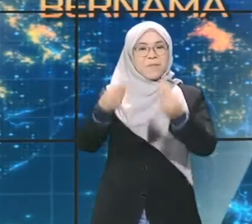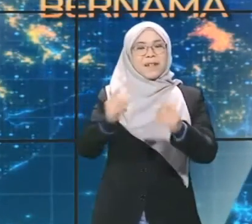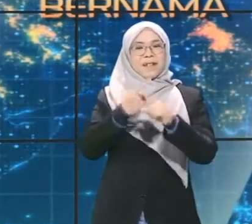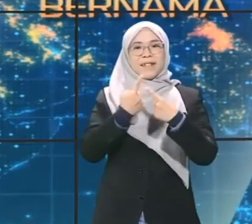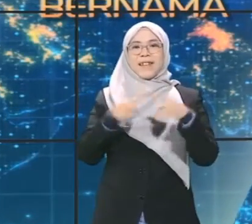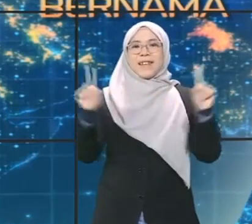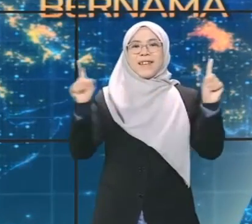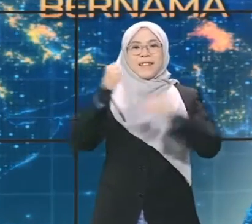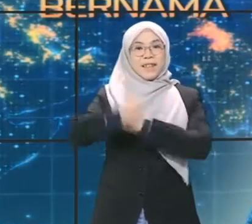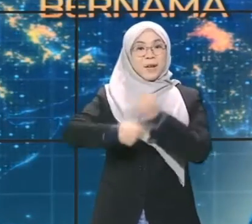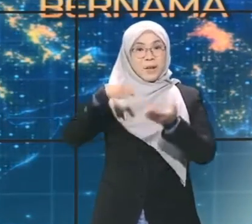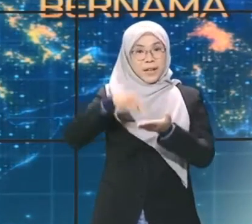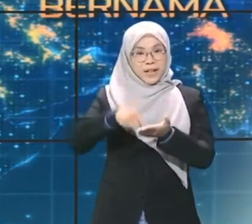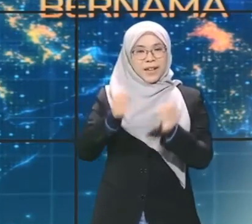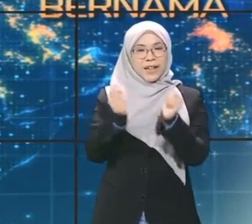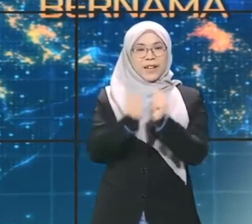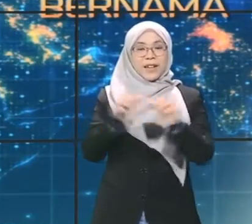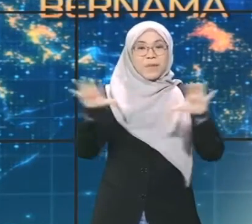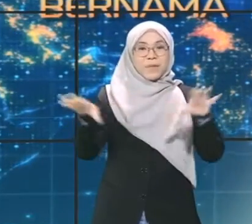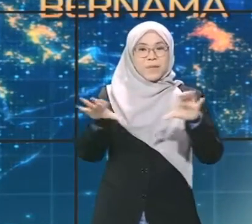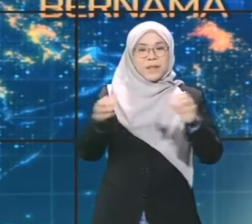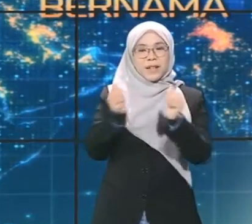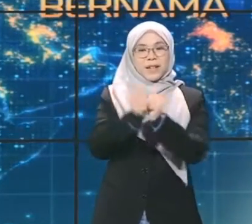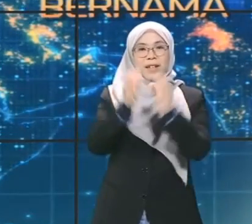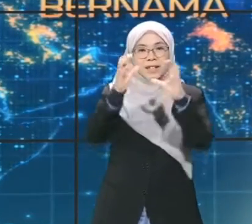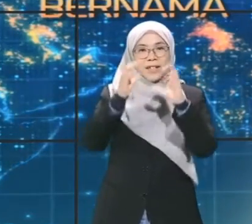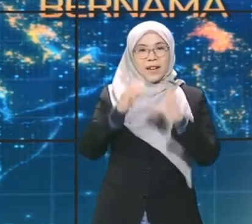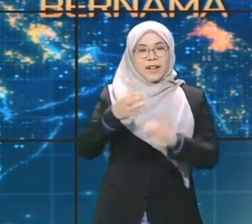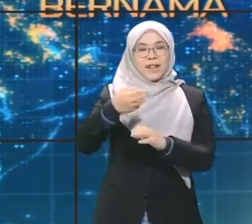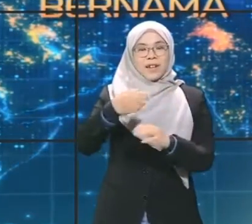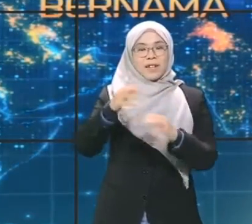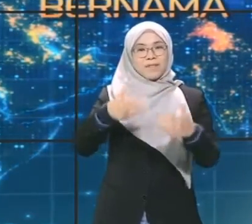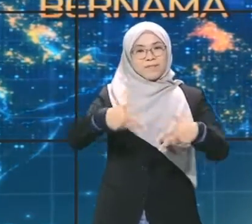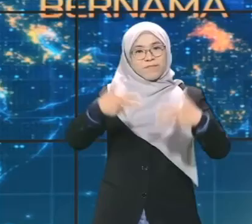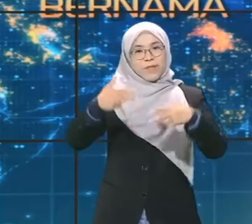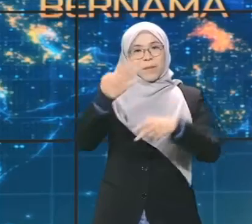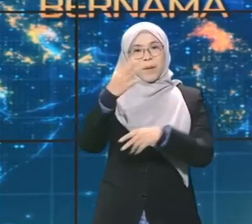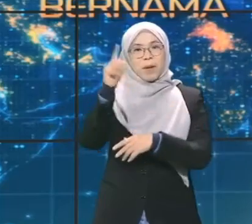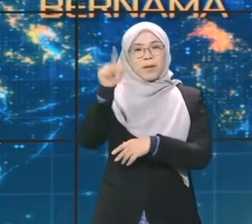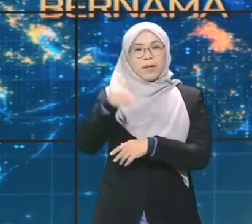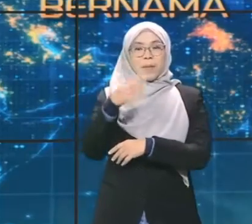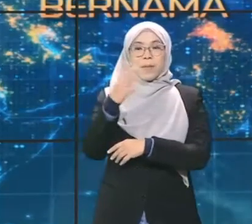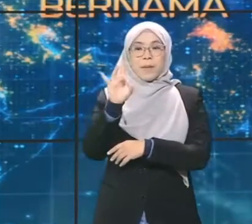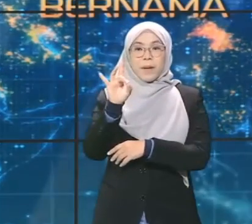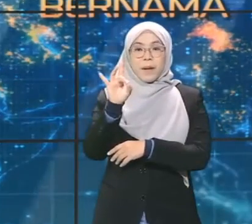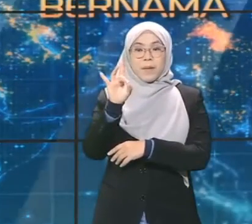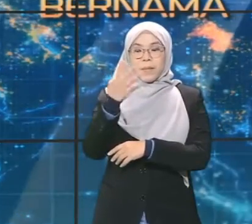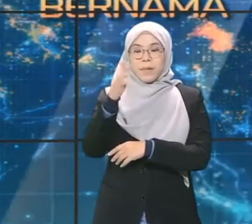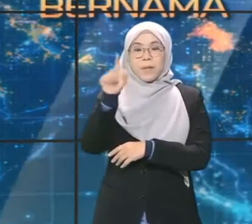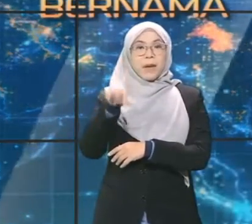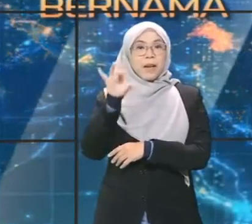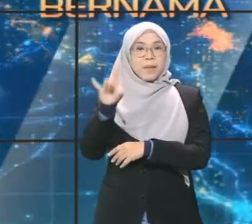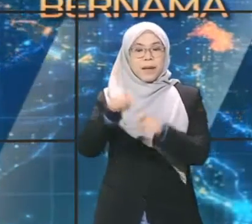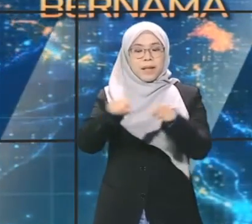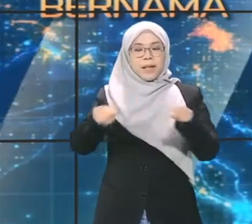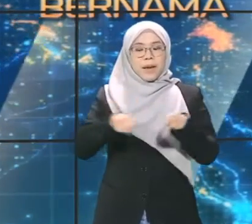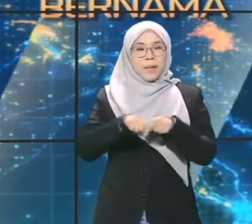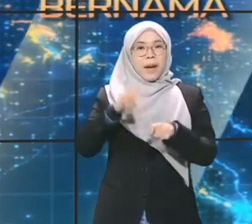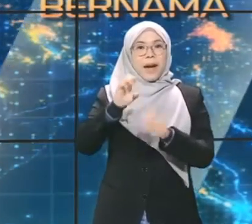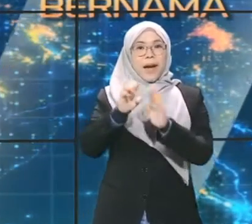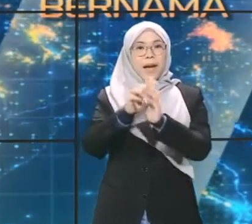kelainan pada tahun ini pelaksanaan secara Hybrid bermula 44 ditaman ekspor pertanian